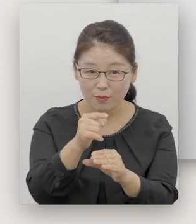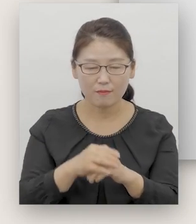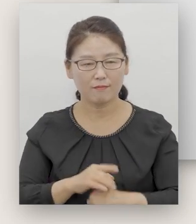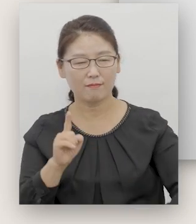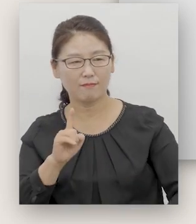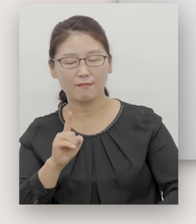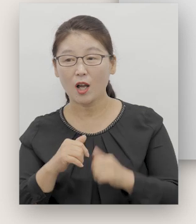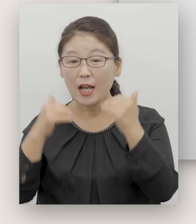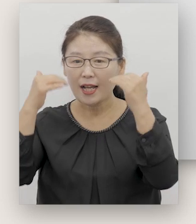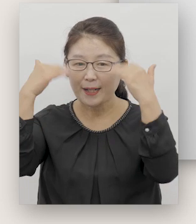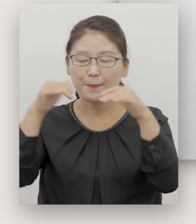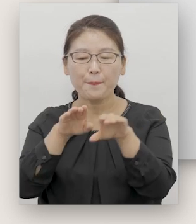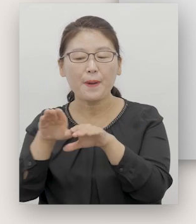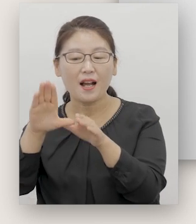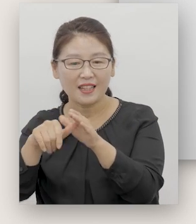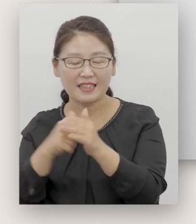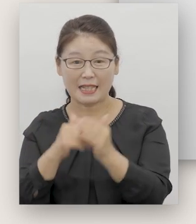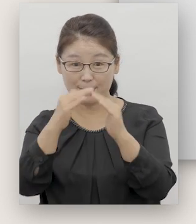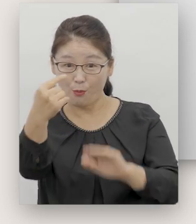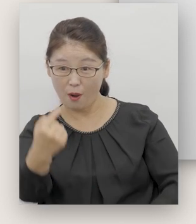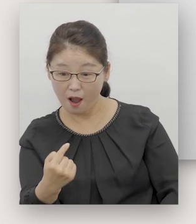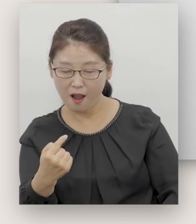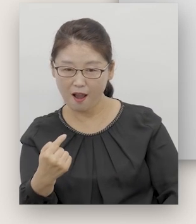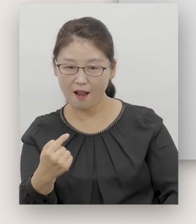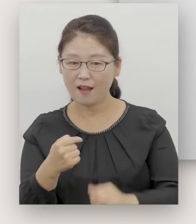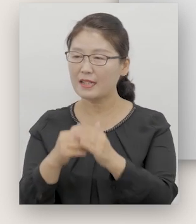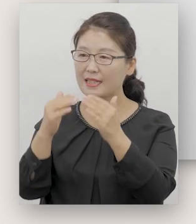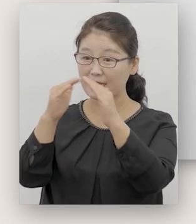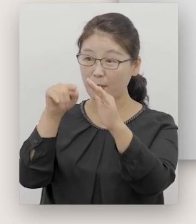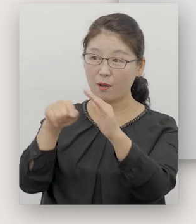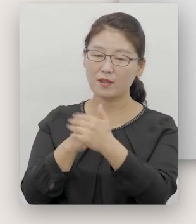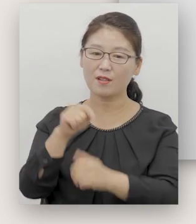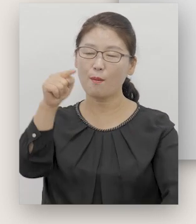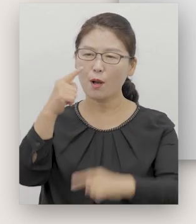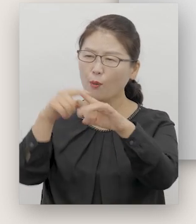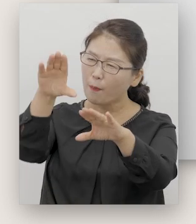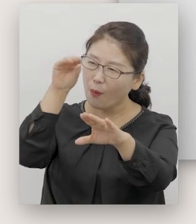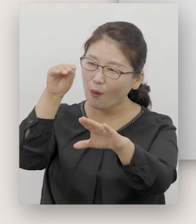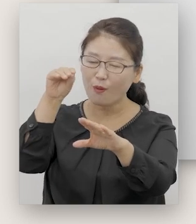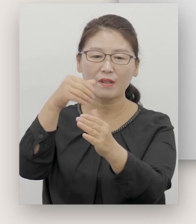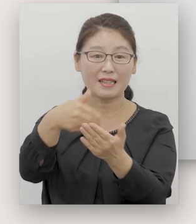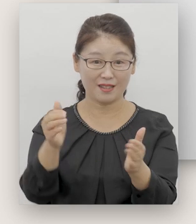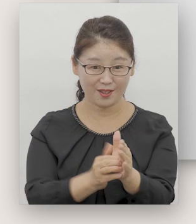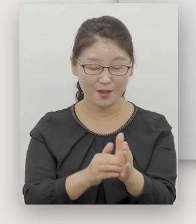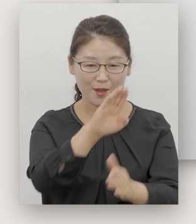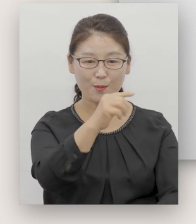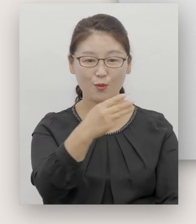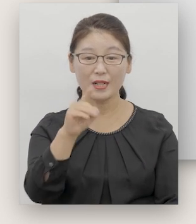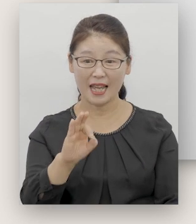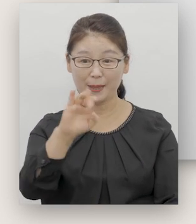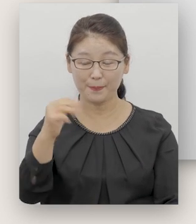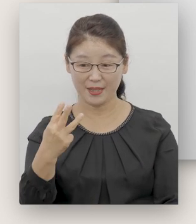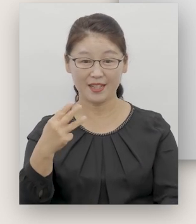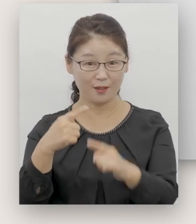블랭빌이라는 교회를 그리게 된 것입니다. 사실 샘이라는 작업으로 잘 알려진 듀샹이 그렸다고 하기에는